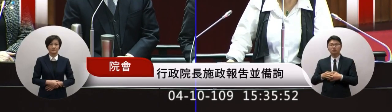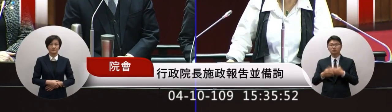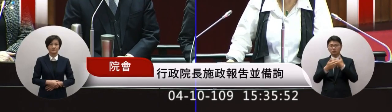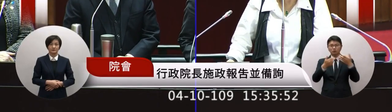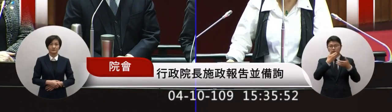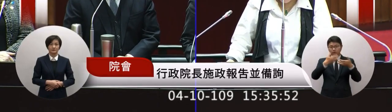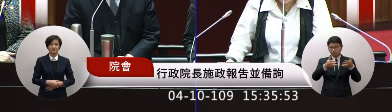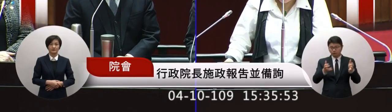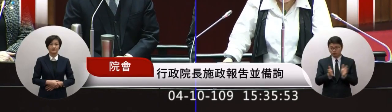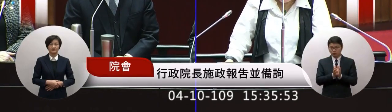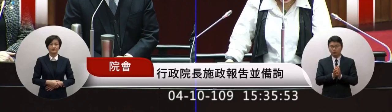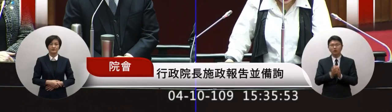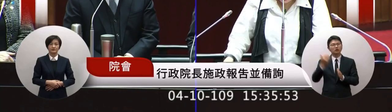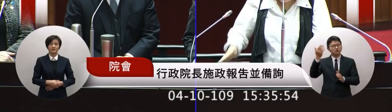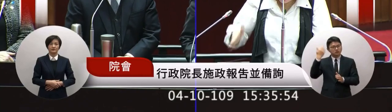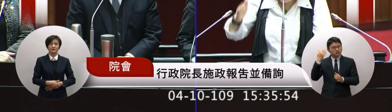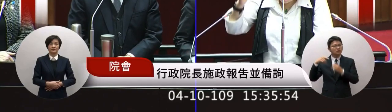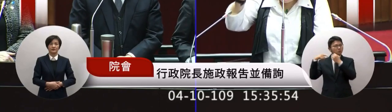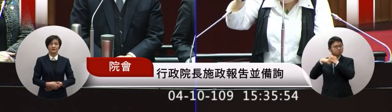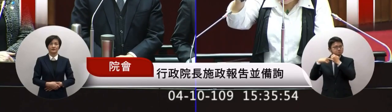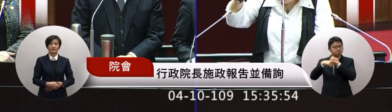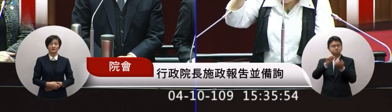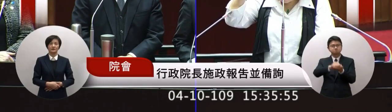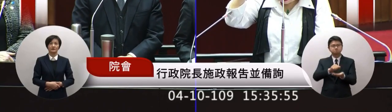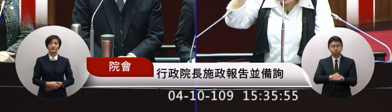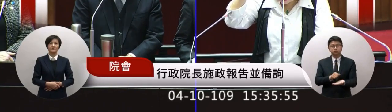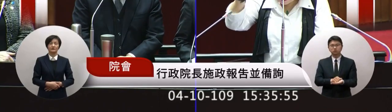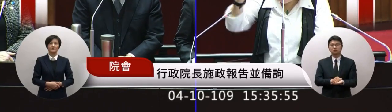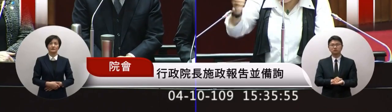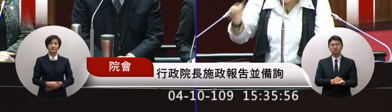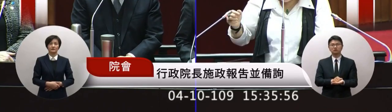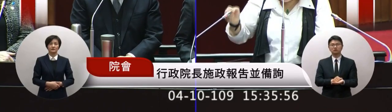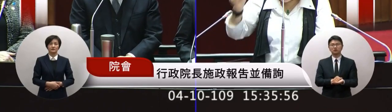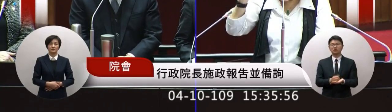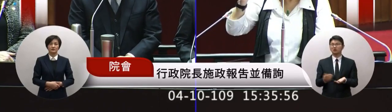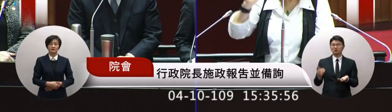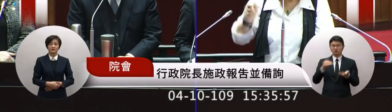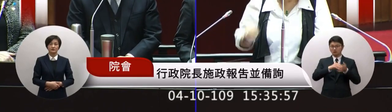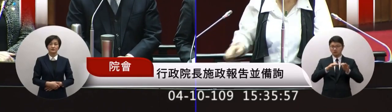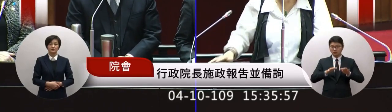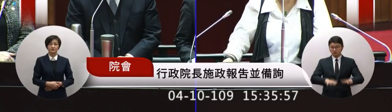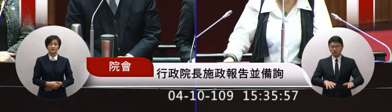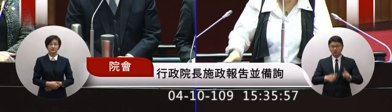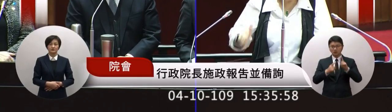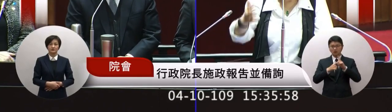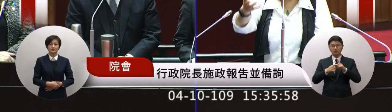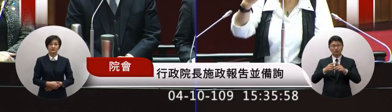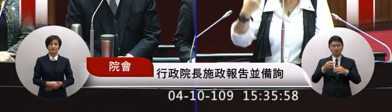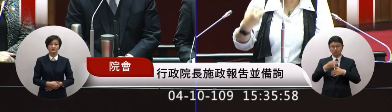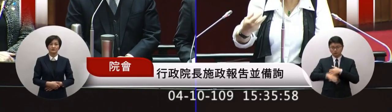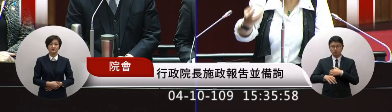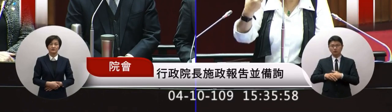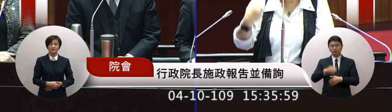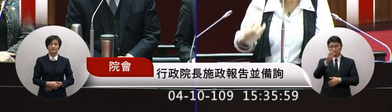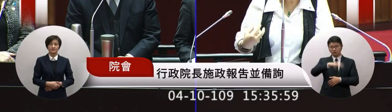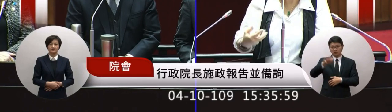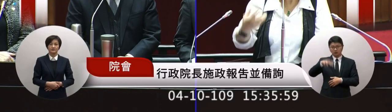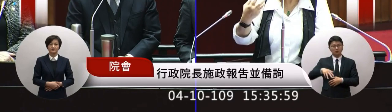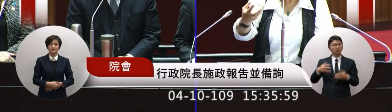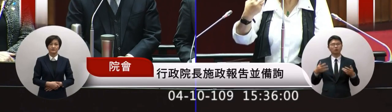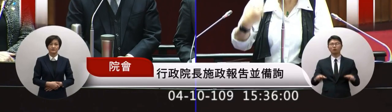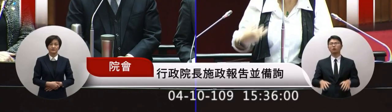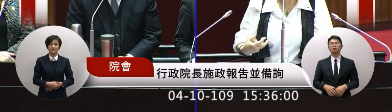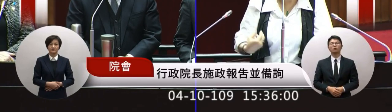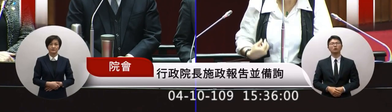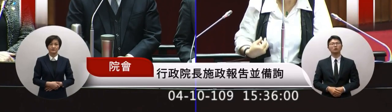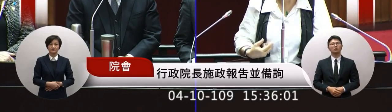所做的一个研究啊，所以我们到现在人力短缺是8000人，其实很多哈